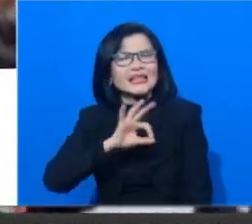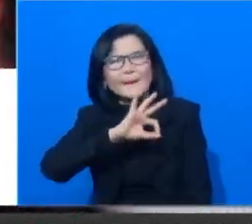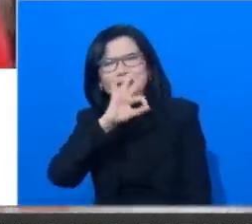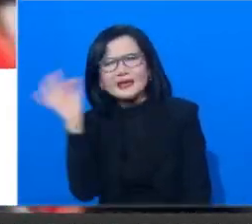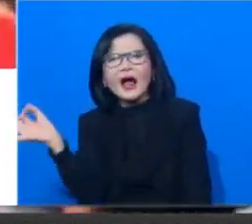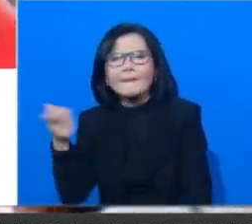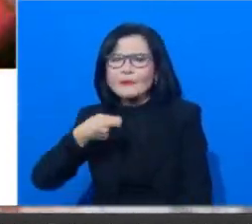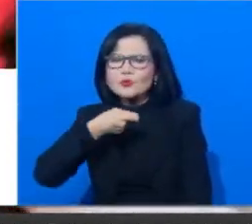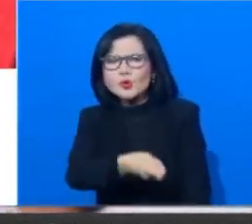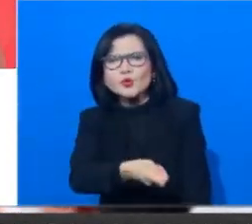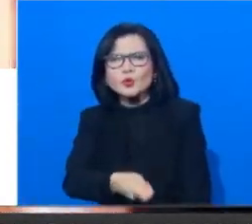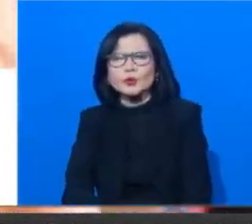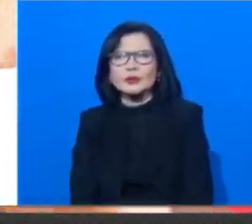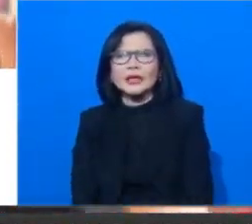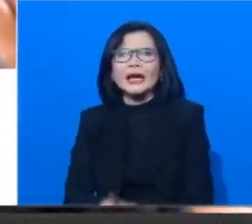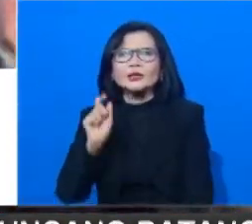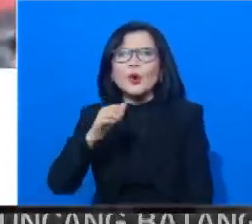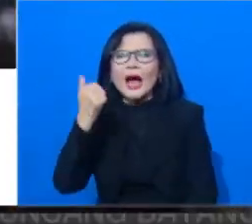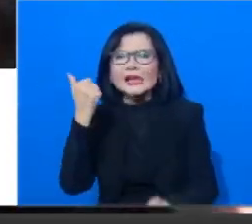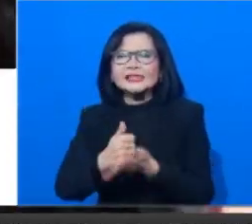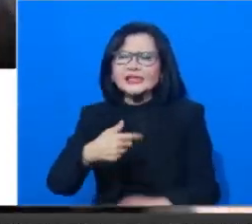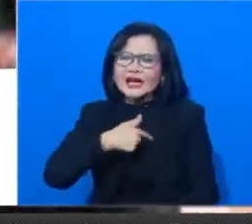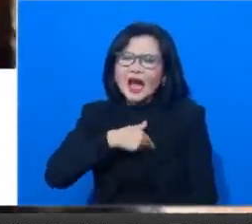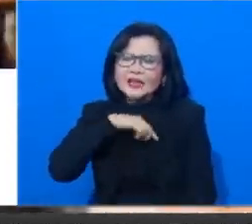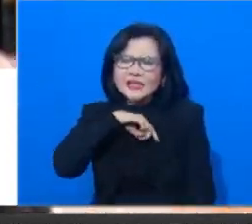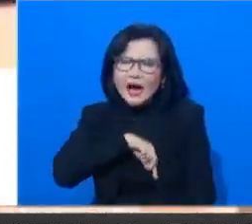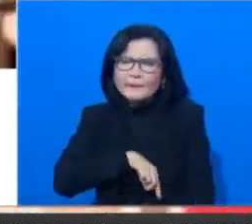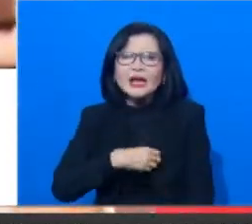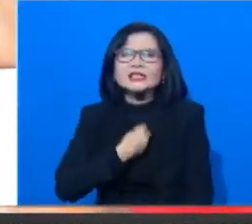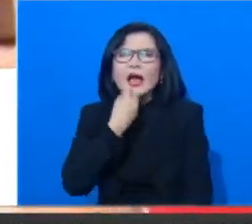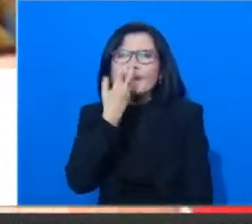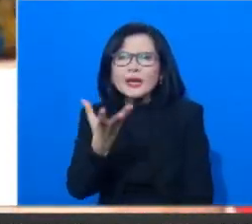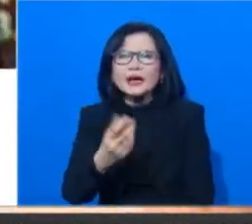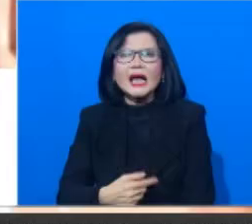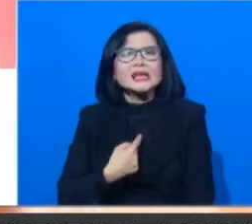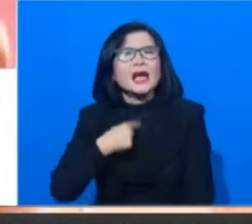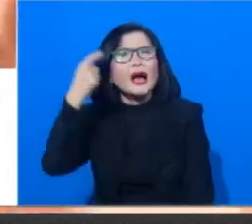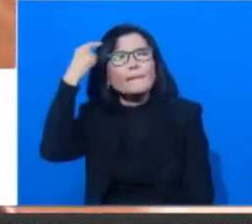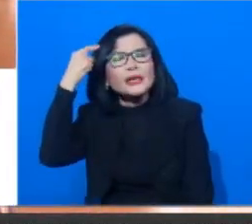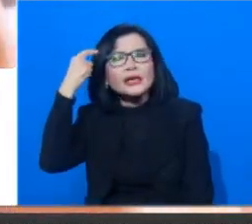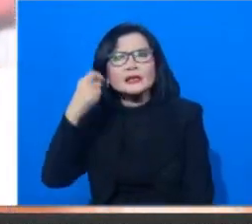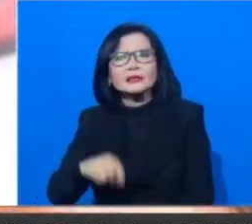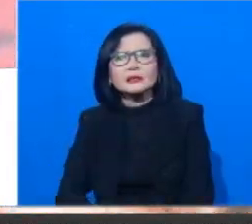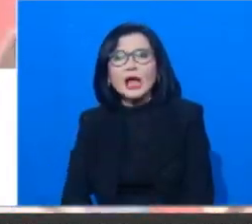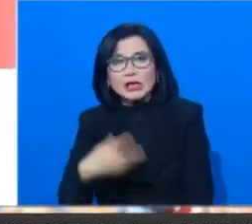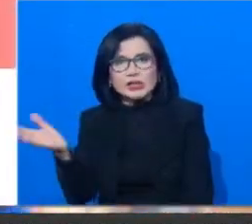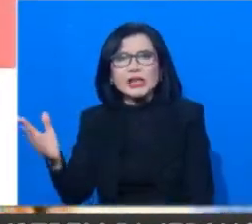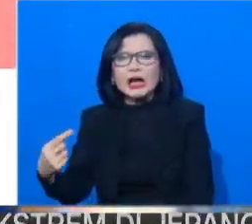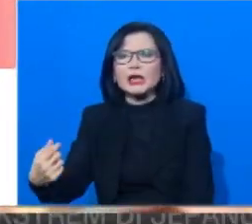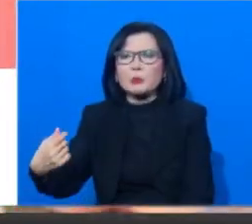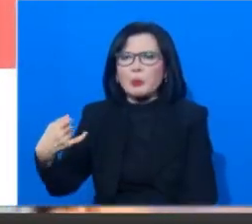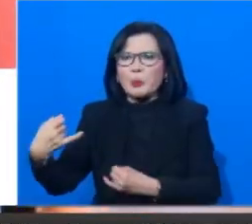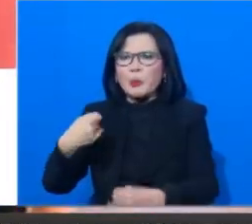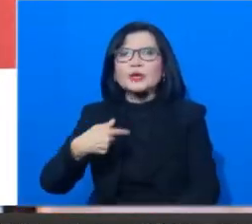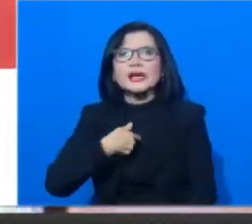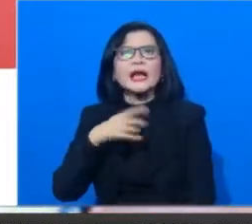apapun karena itu murni dari hati lubuk hati saya yang paling dalam karena saya mikir gini mereka boleh mempermainkan saya tapi